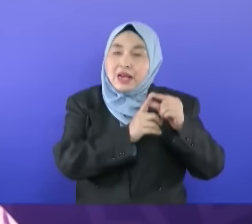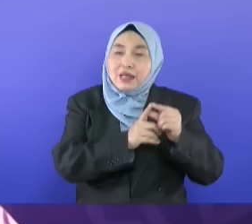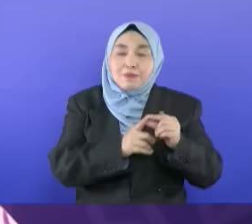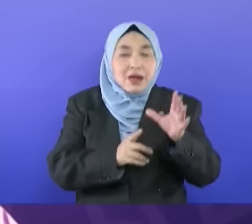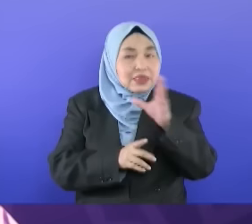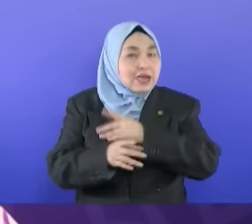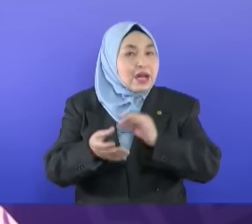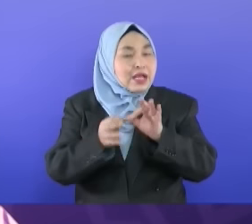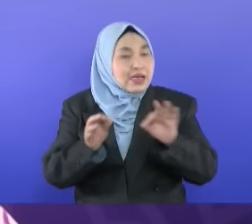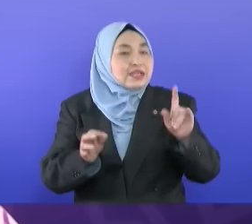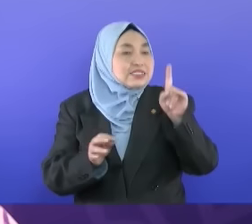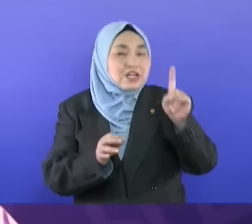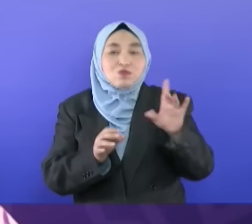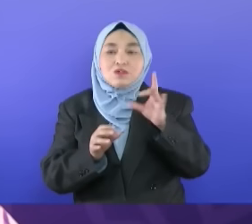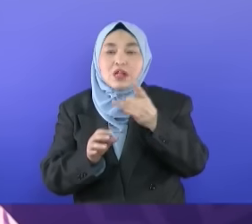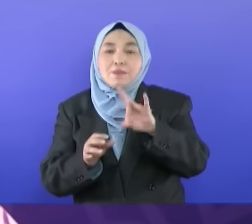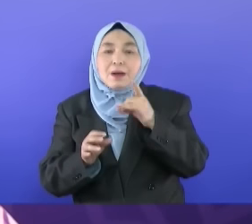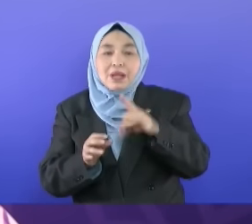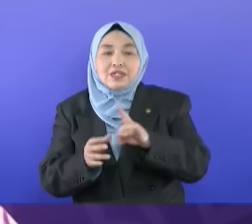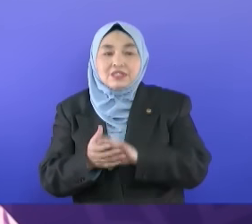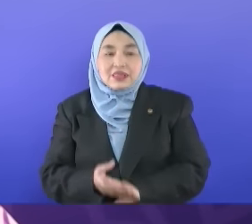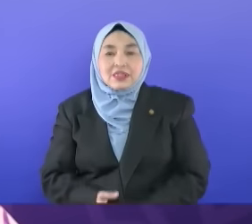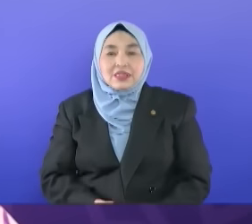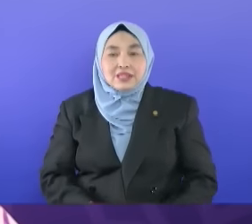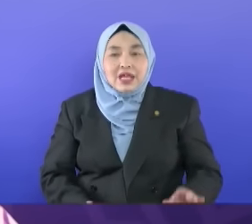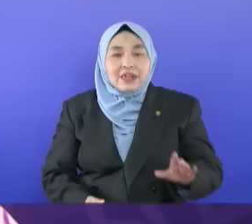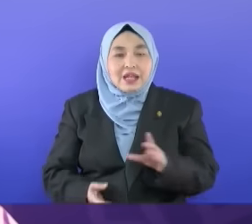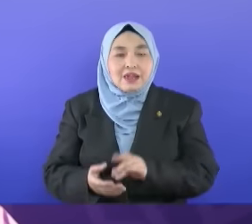ayat yang ke 118 ini